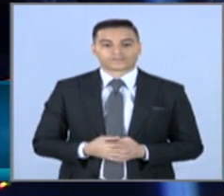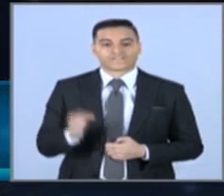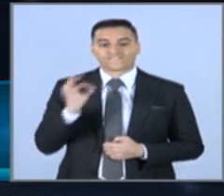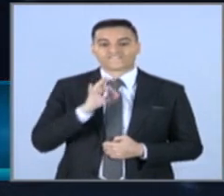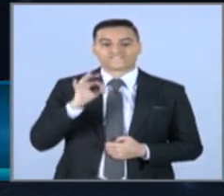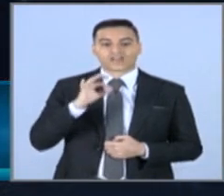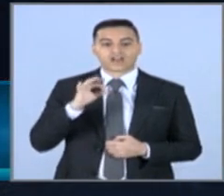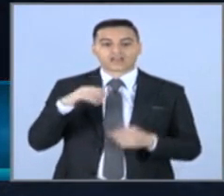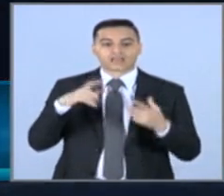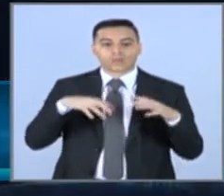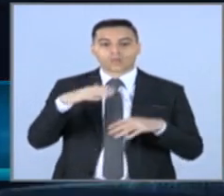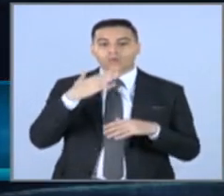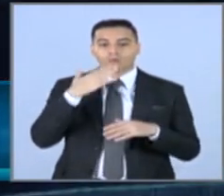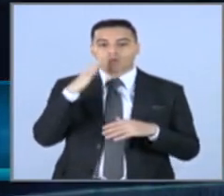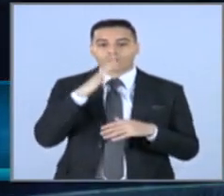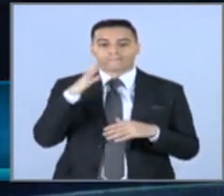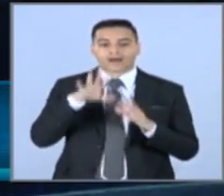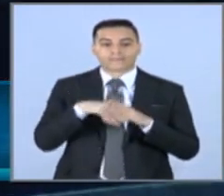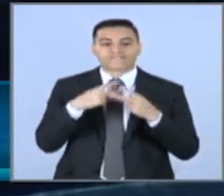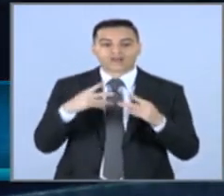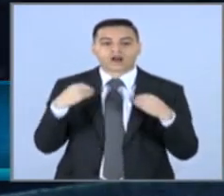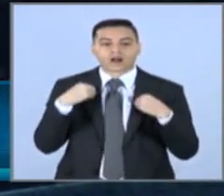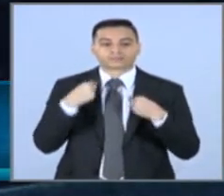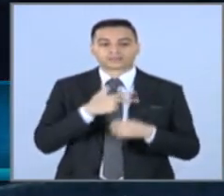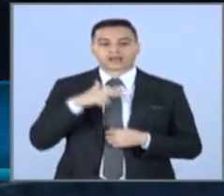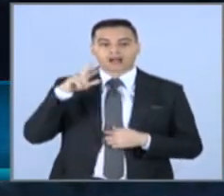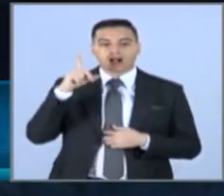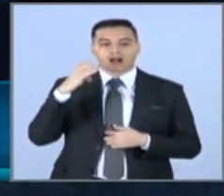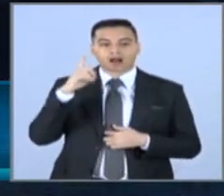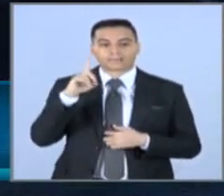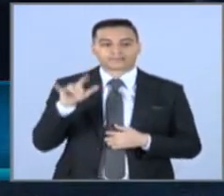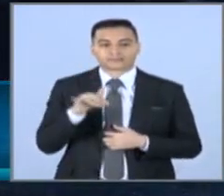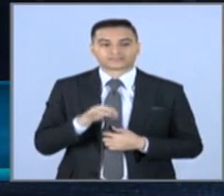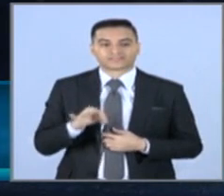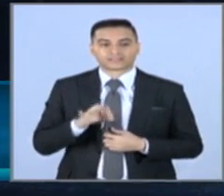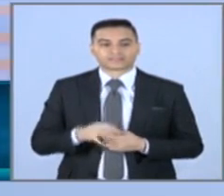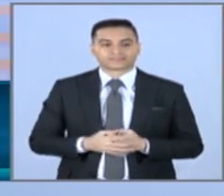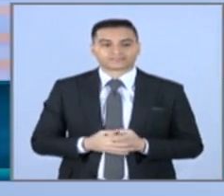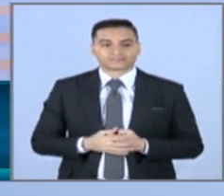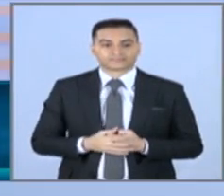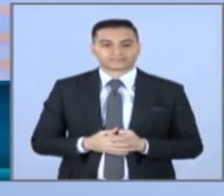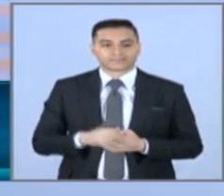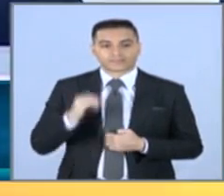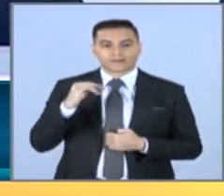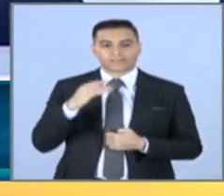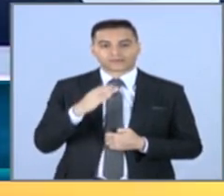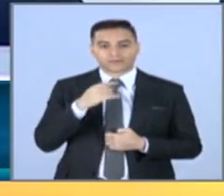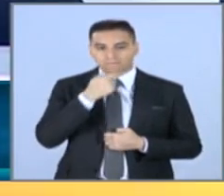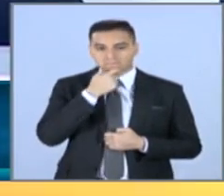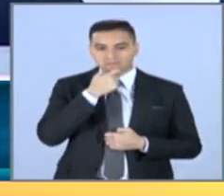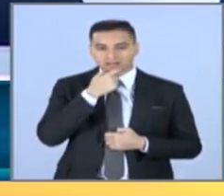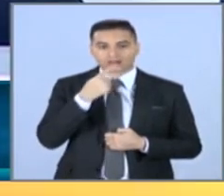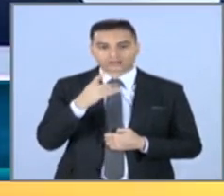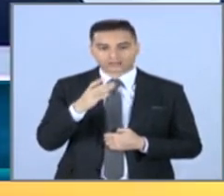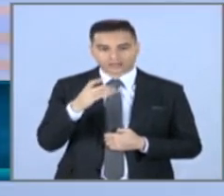رياضة، في أي دولة أوروبية نشأت رياضة الرجبي؟ محمد، بريطانيا.